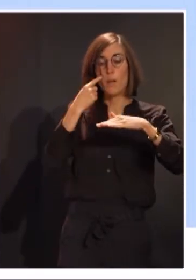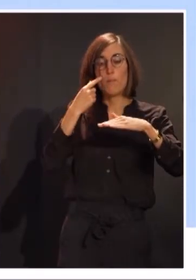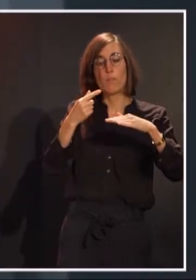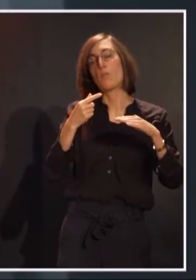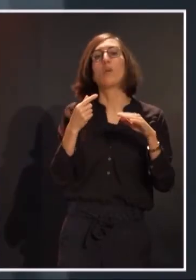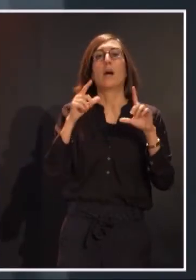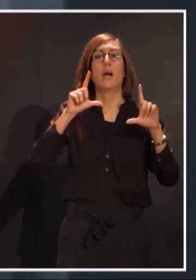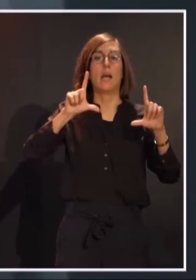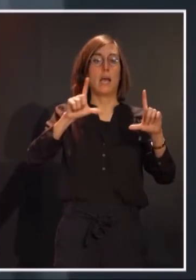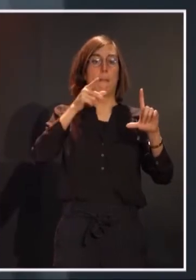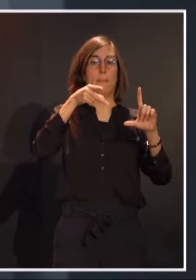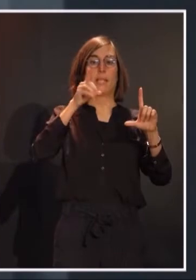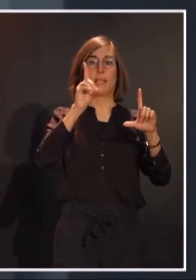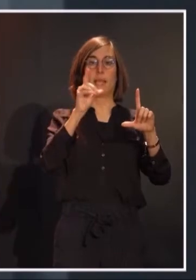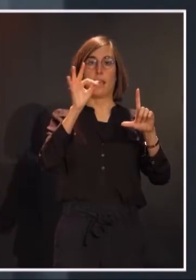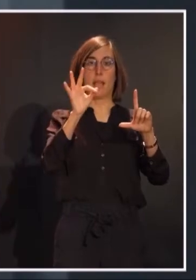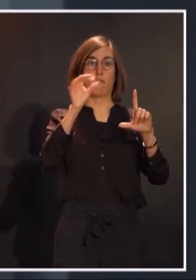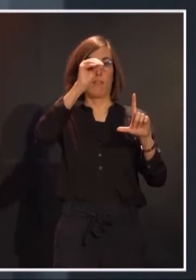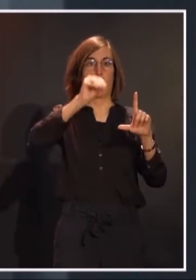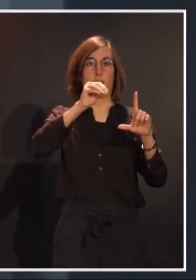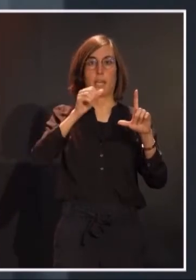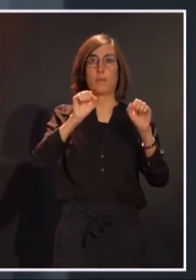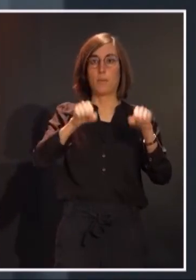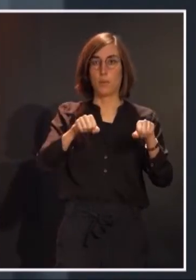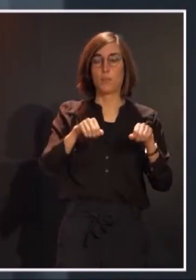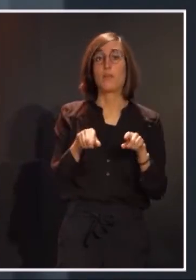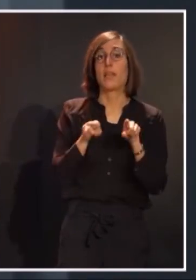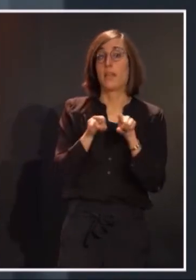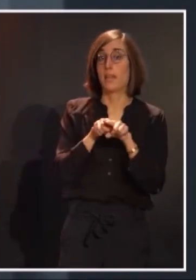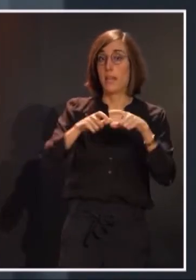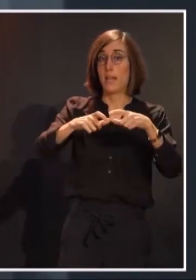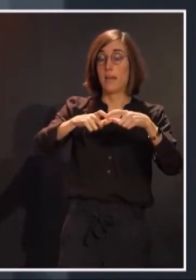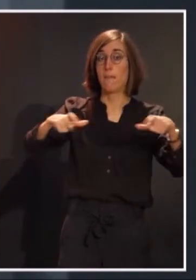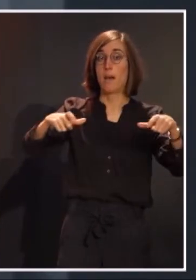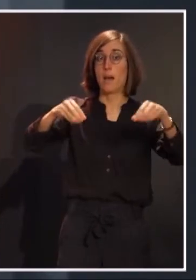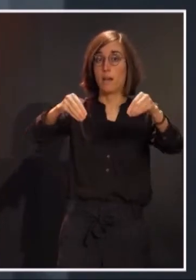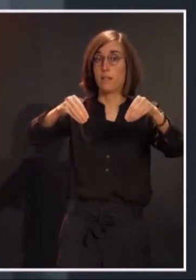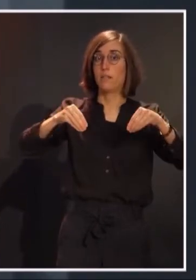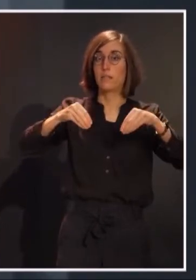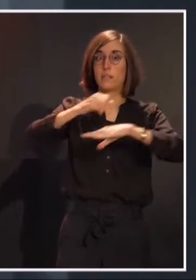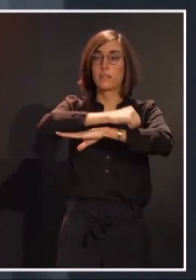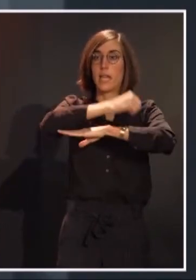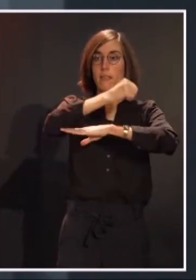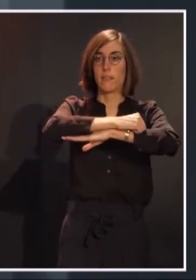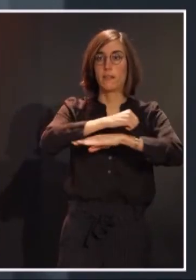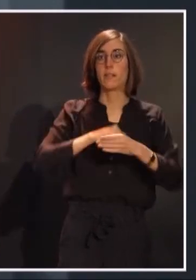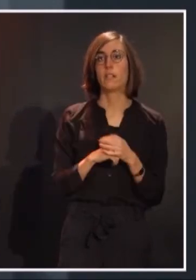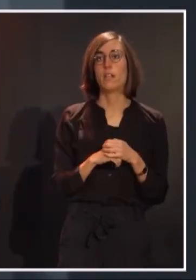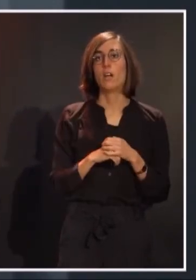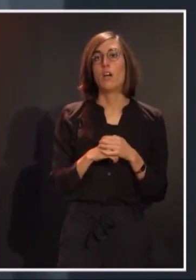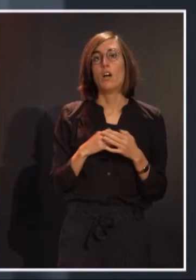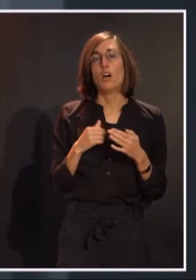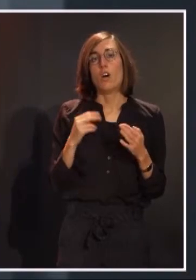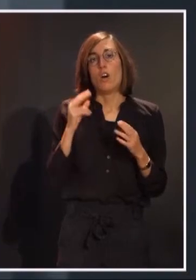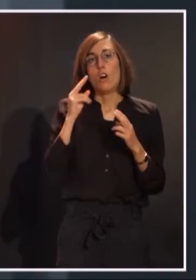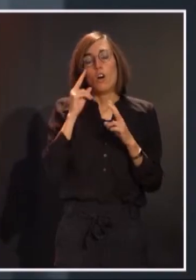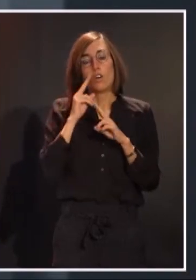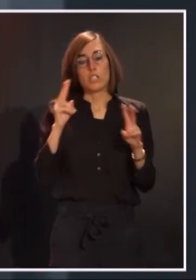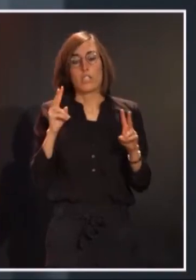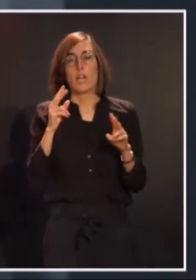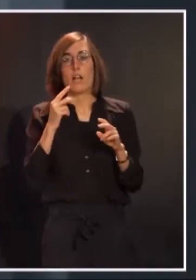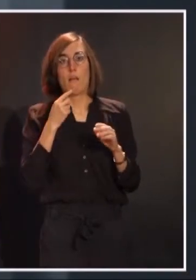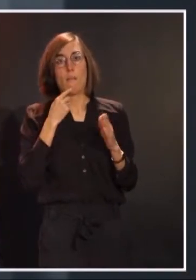scanner, qui a utilisé plutôt en second choix, on privilégie quand les enseignants peuvent donner les documents en format